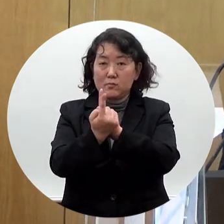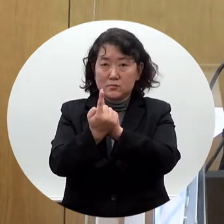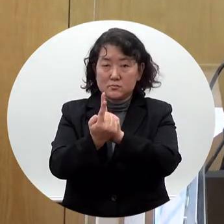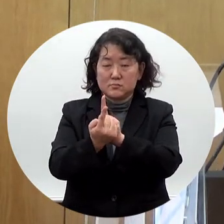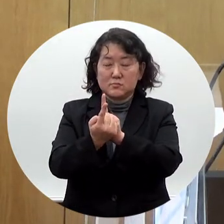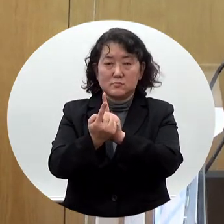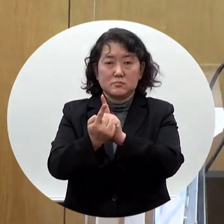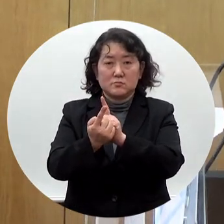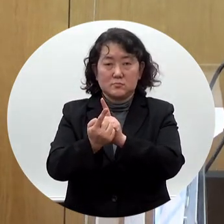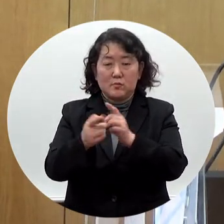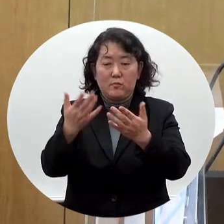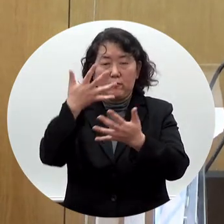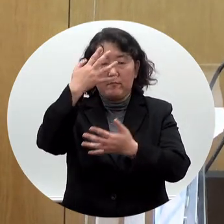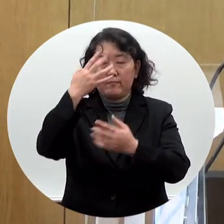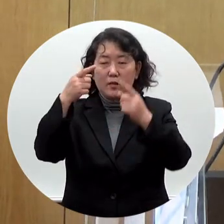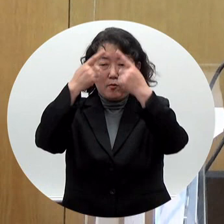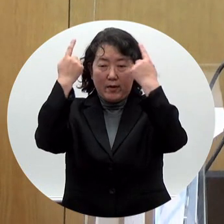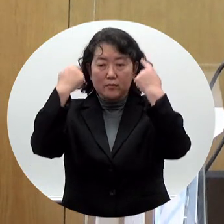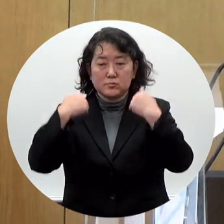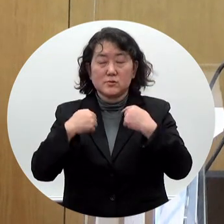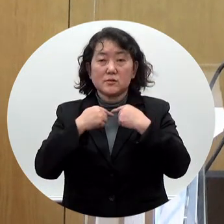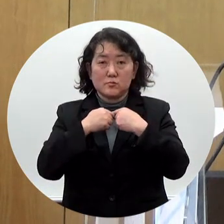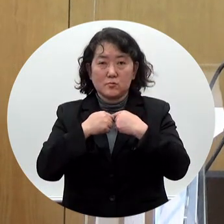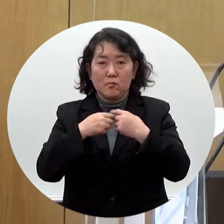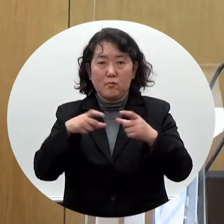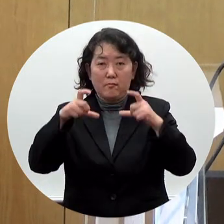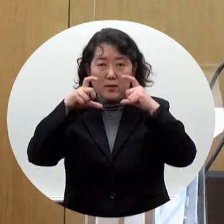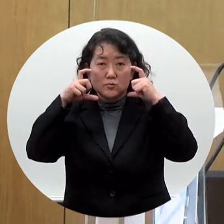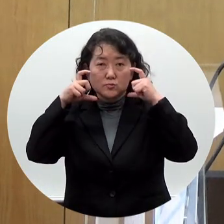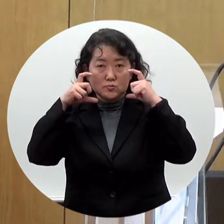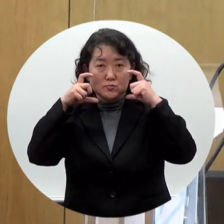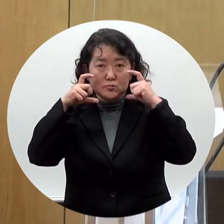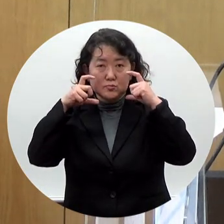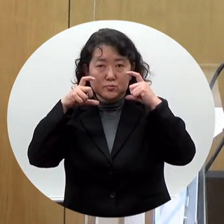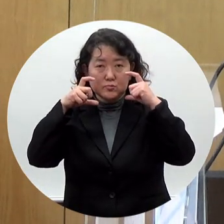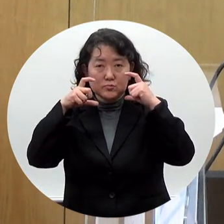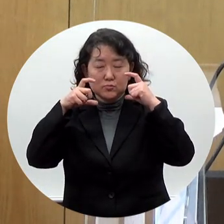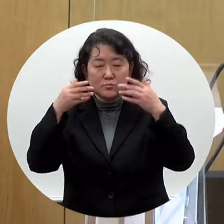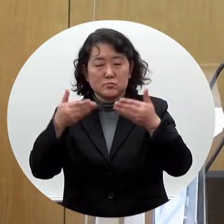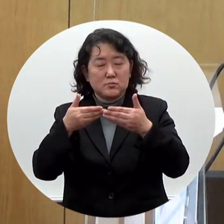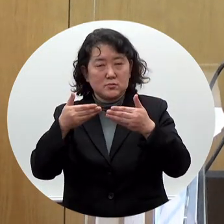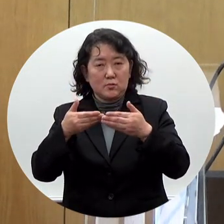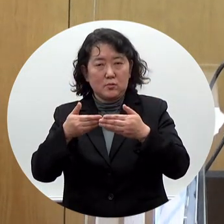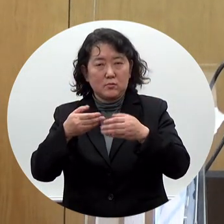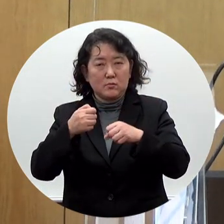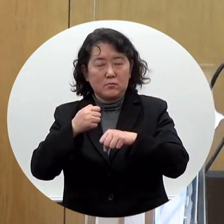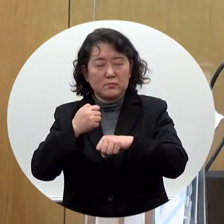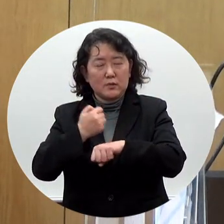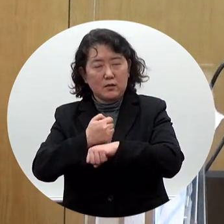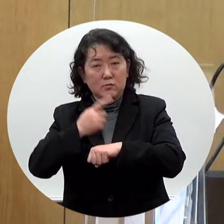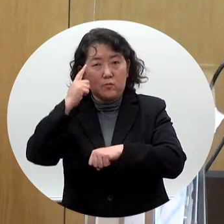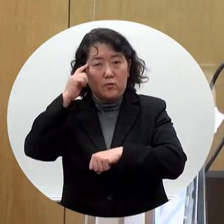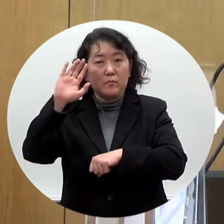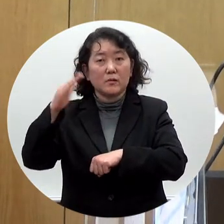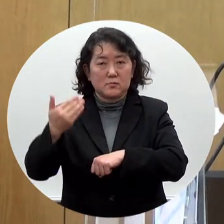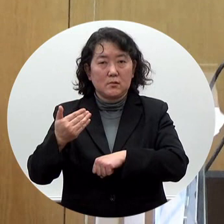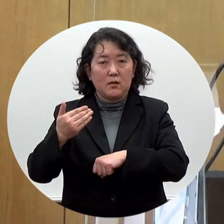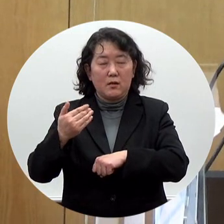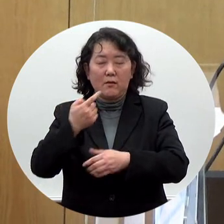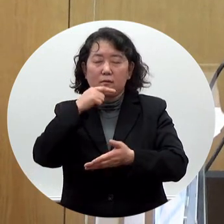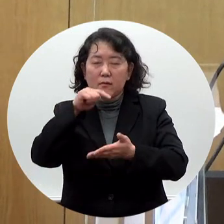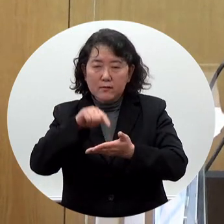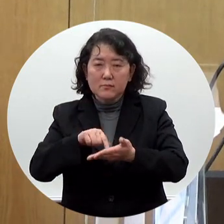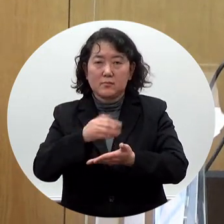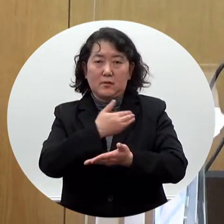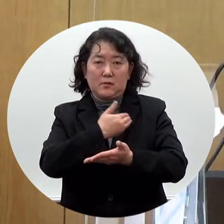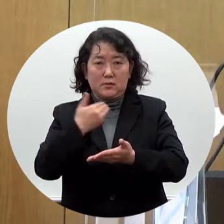ので、フェイスシールドをする、あるいはマスクをするというふうなことはやりにくいのかもしれませんけれども、誰でも簡単に